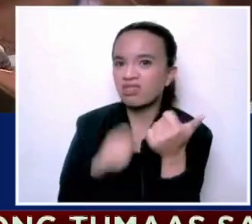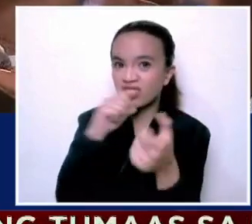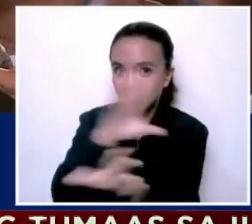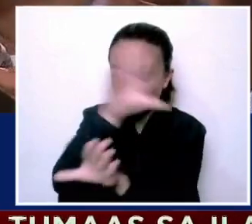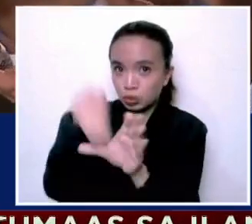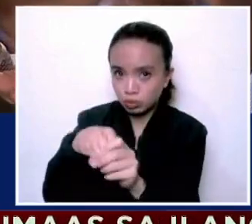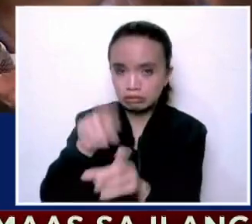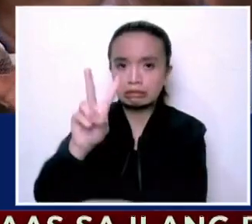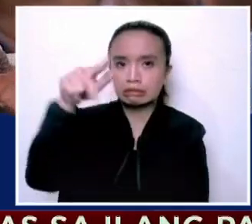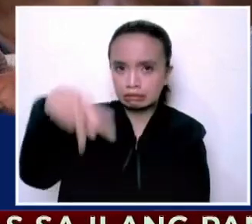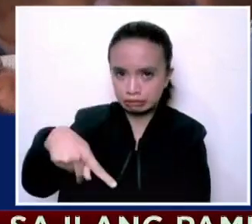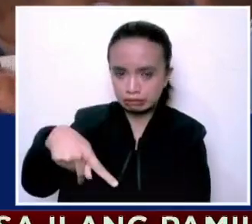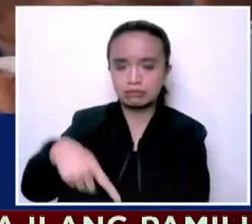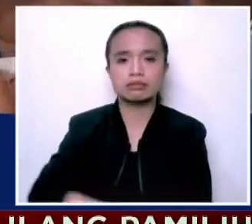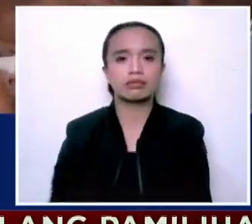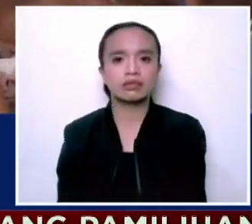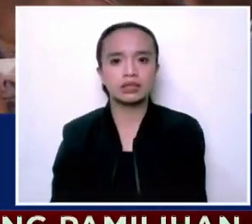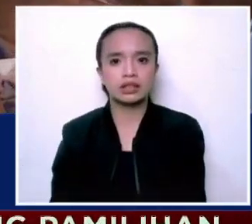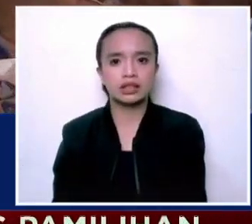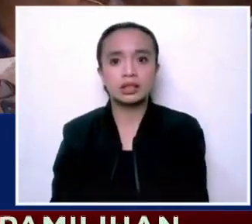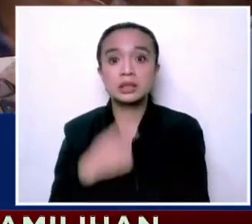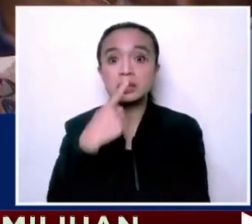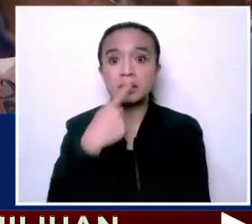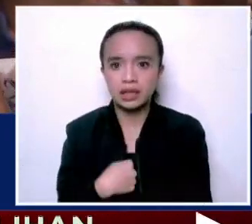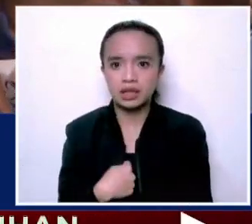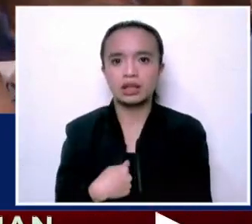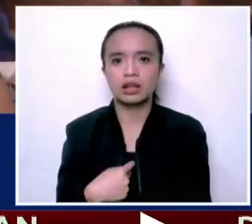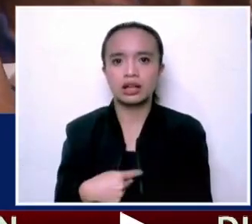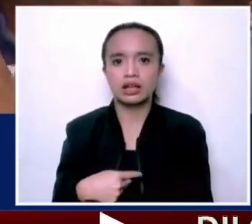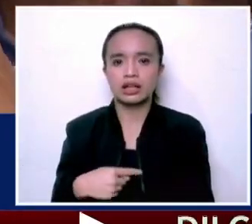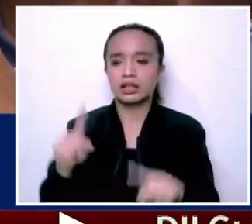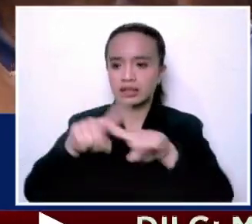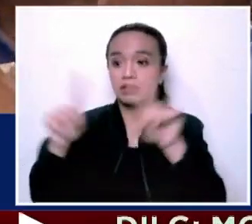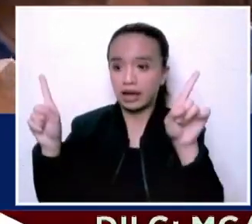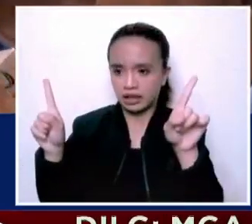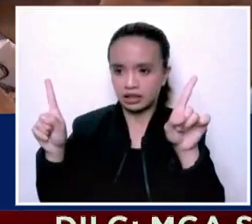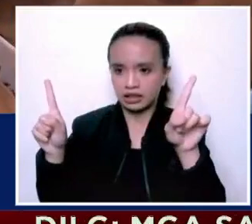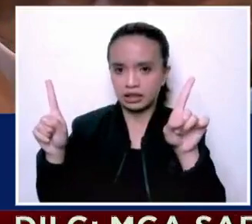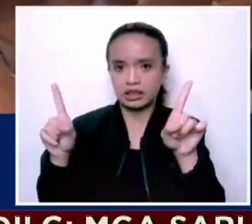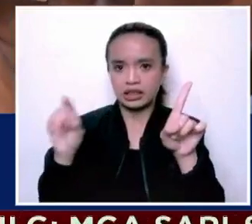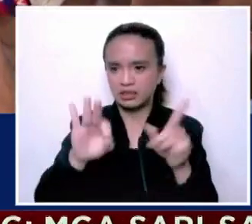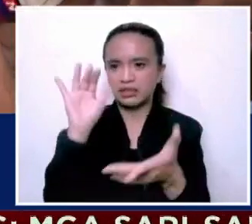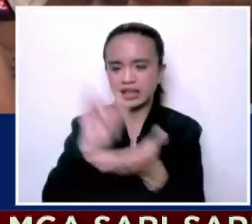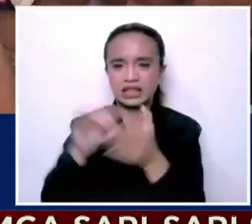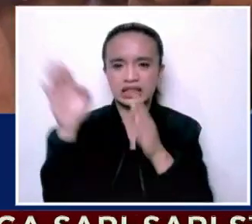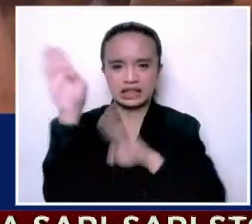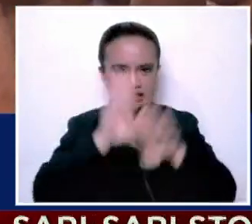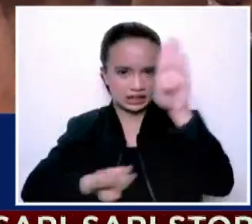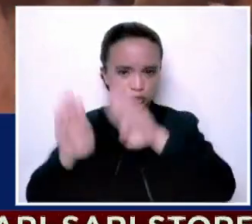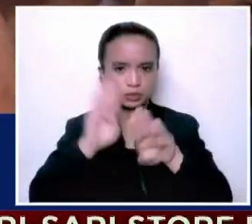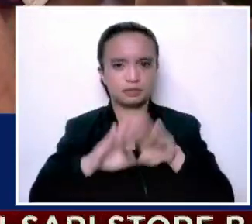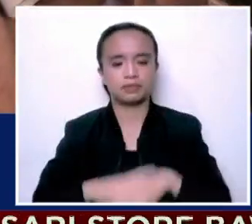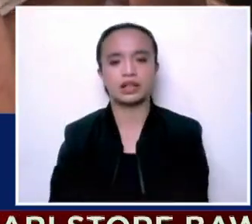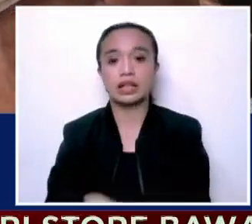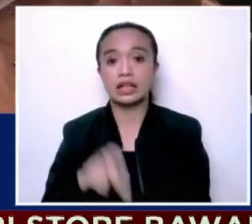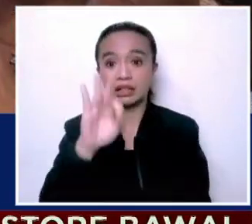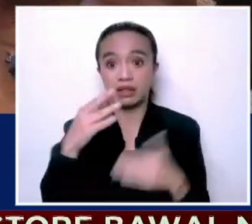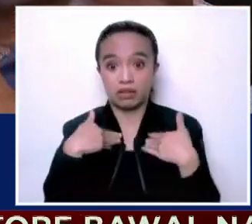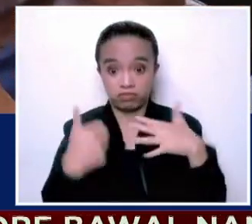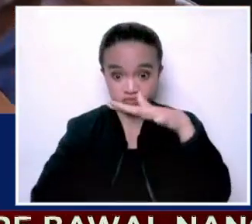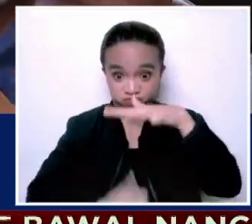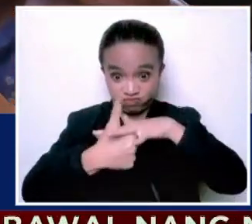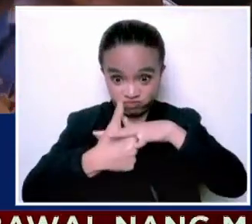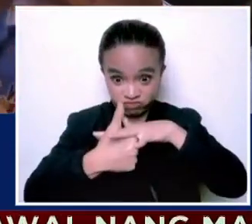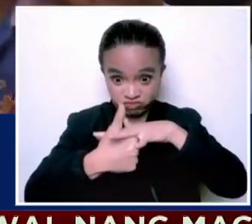Kami, iba yung aming tayo pagdating sa kanyang issue. Ano? Pag kami lumalabas na ganun, I want to assure, as